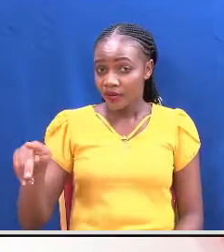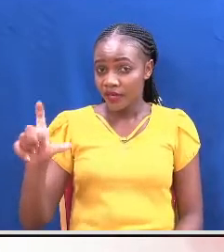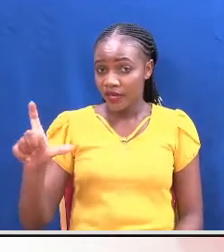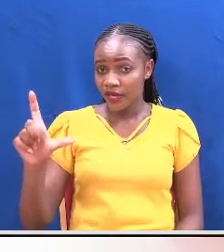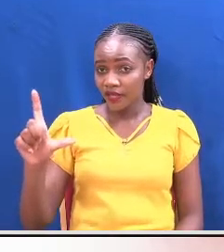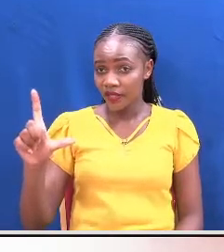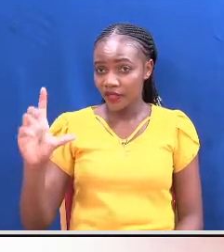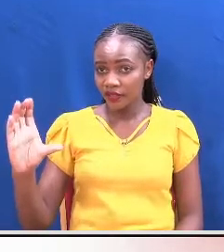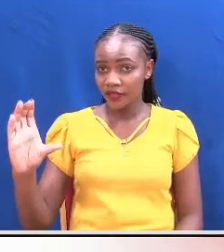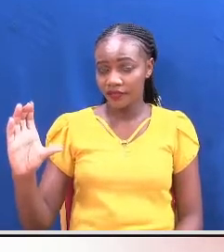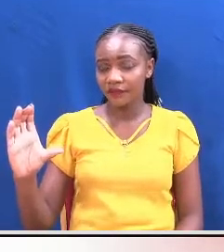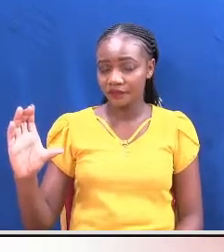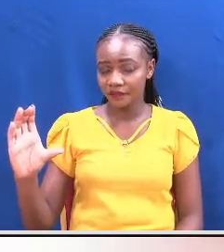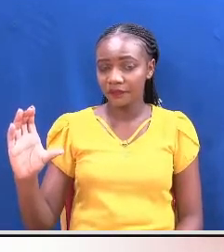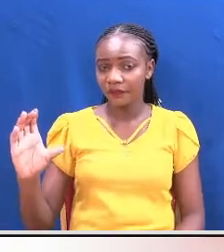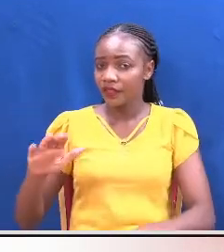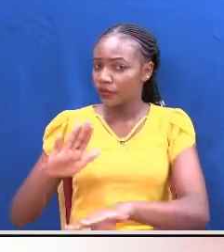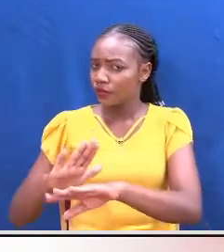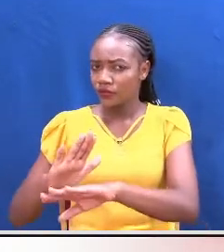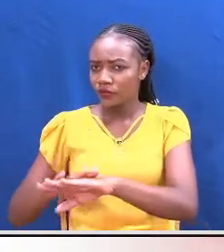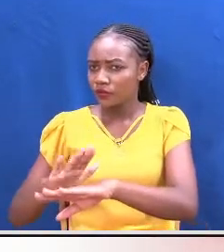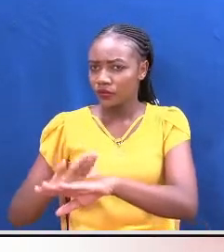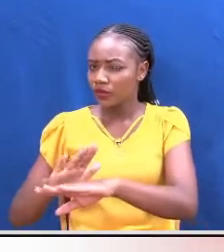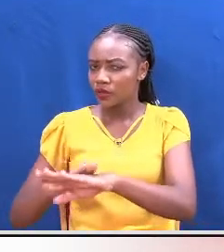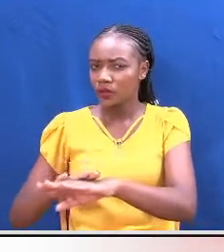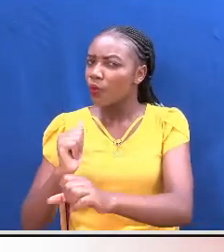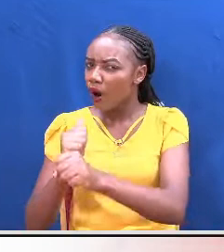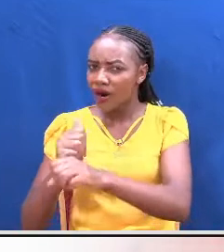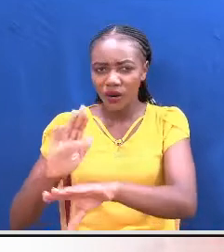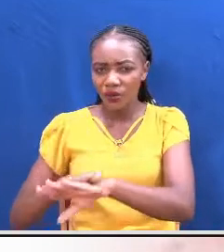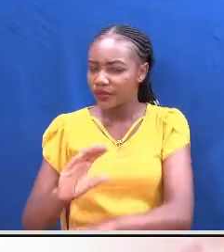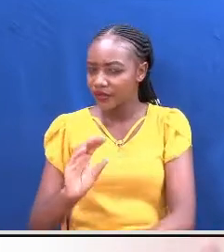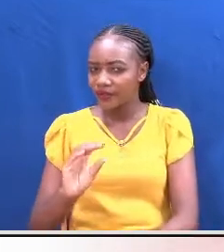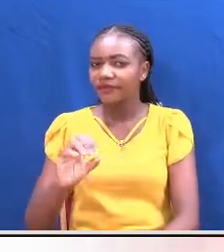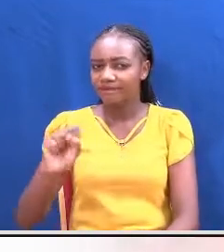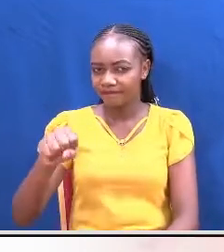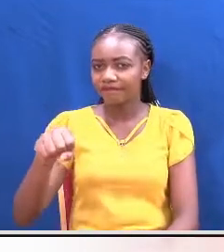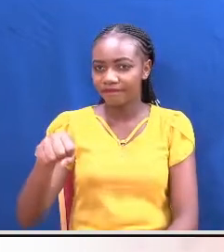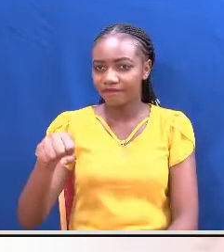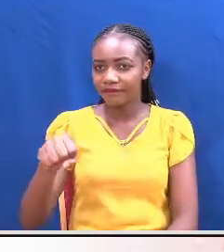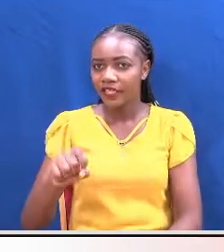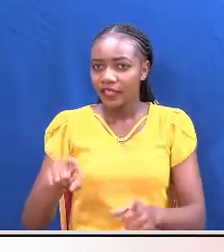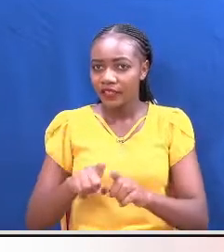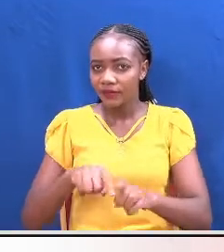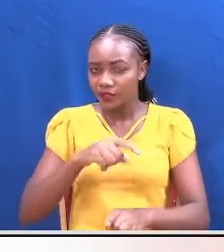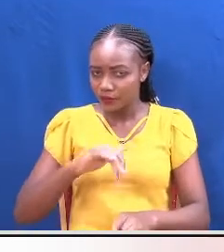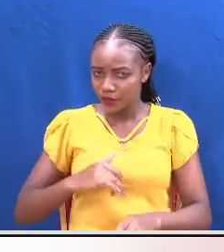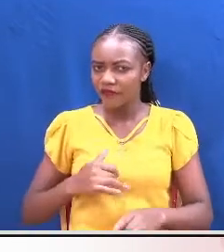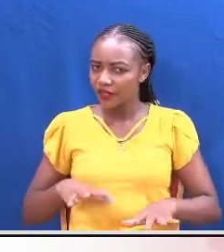you are doing a good job. You are doing us proud by connecting